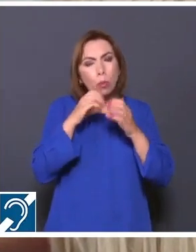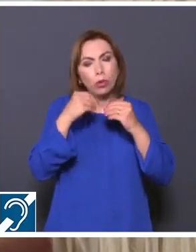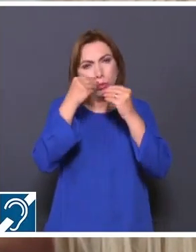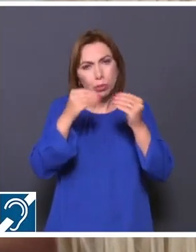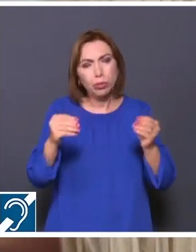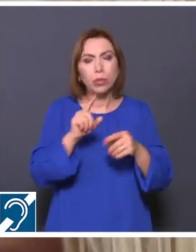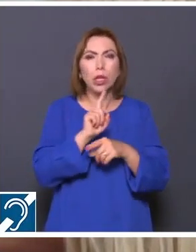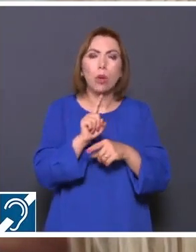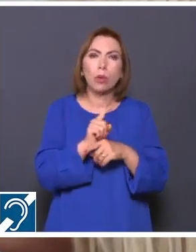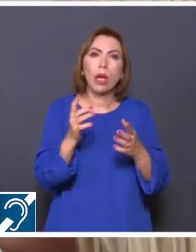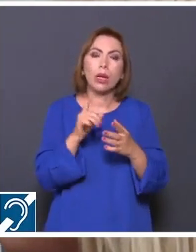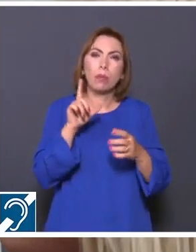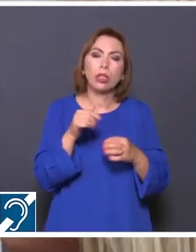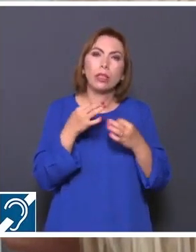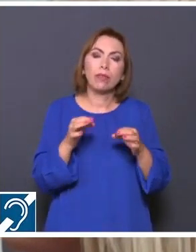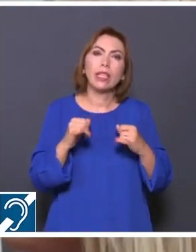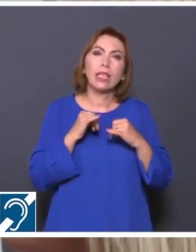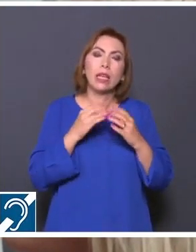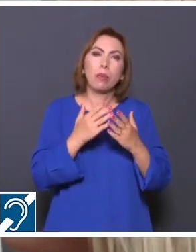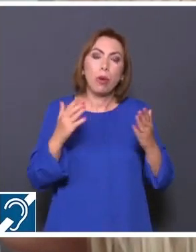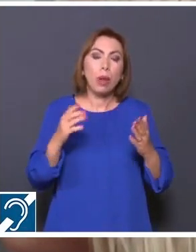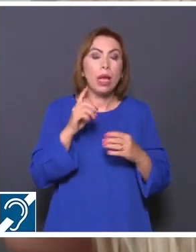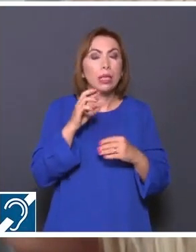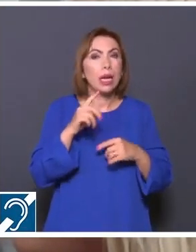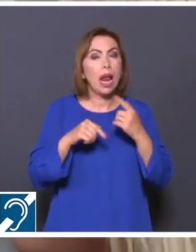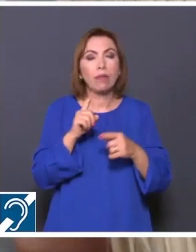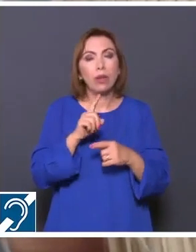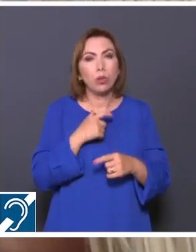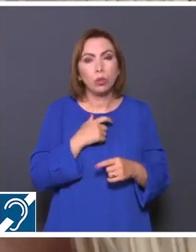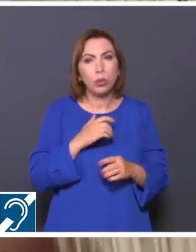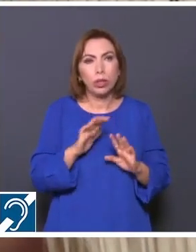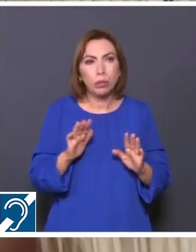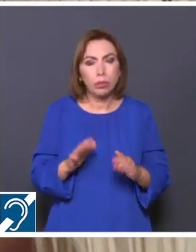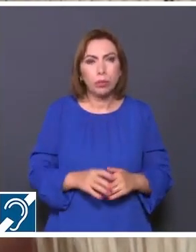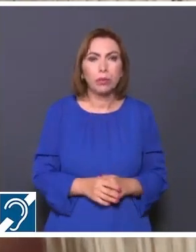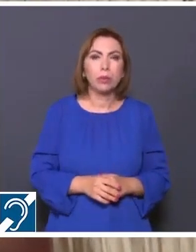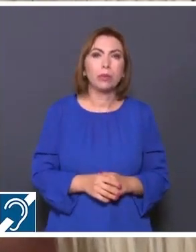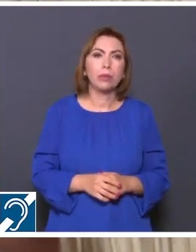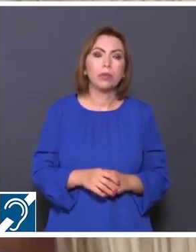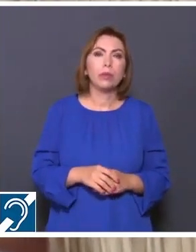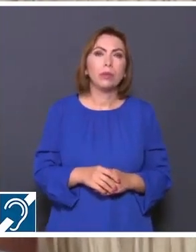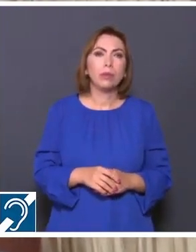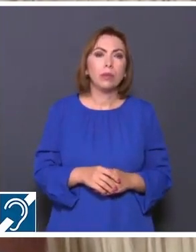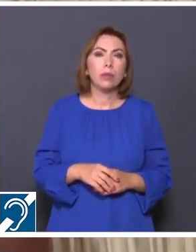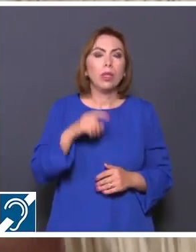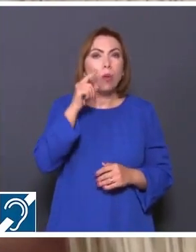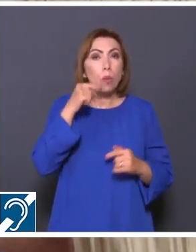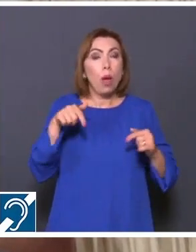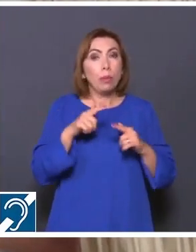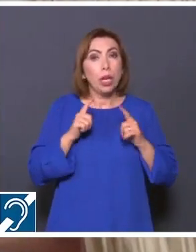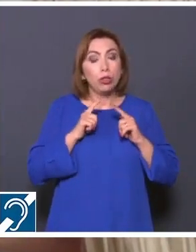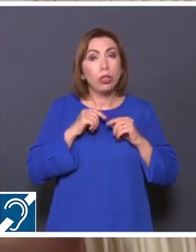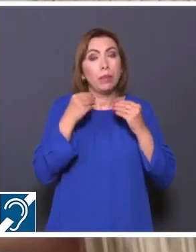din niște detalii care pot fi de nu putem oamenii așteaptă